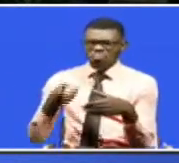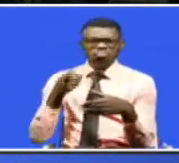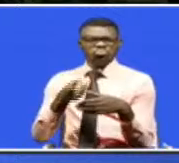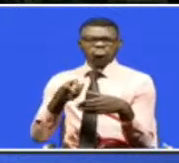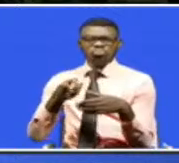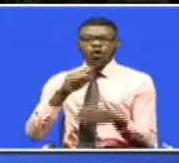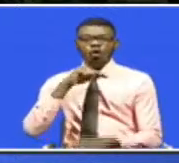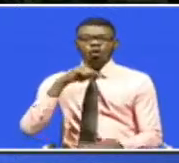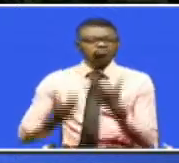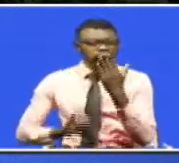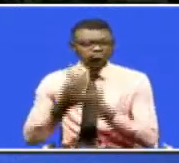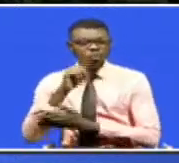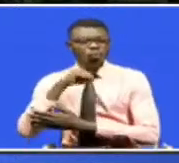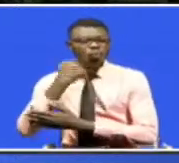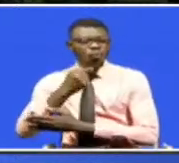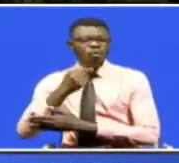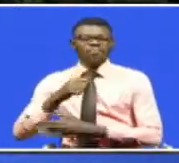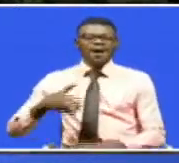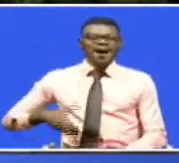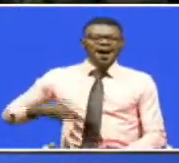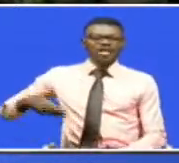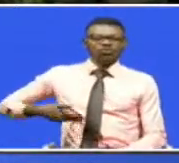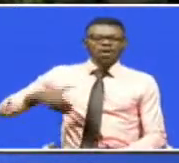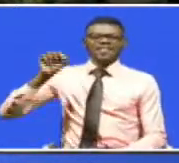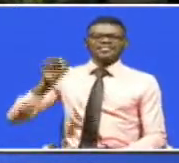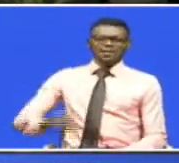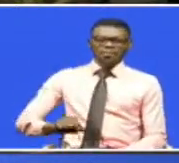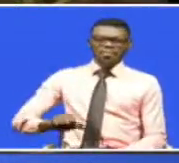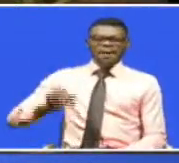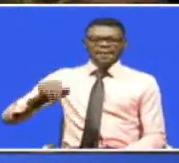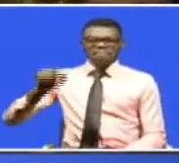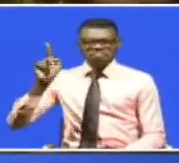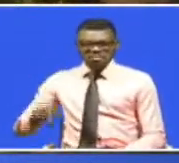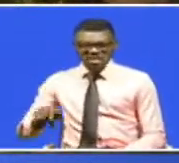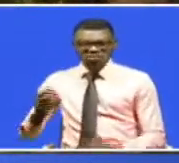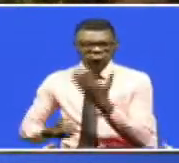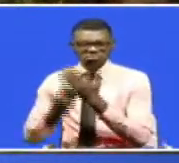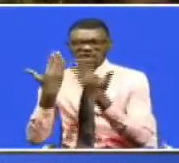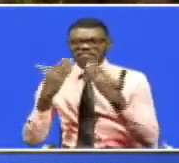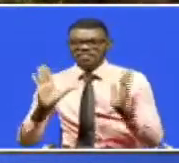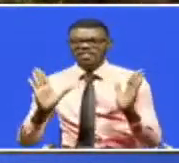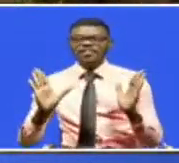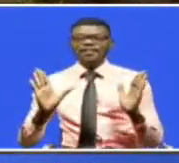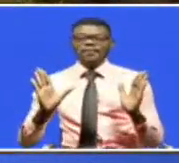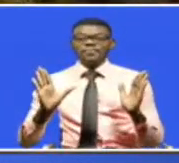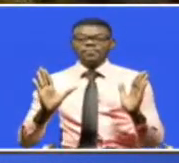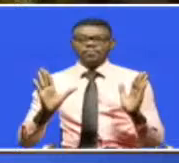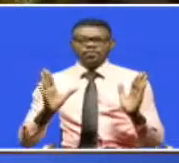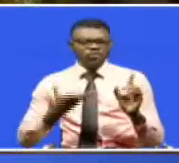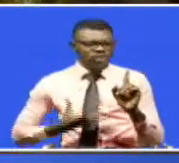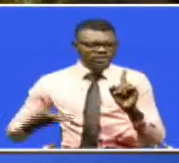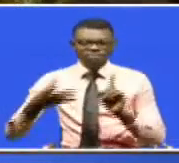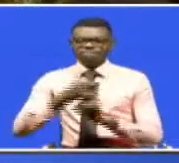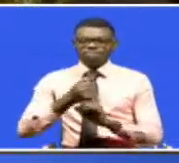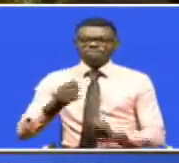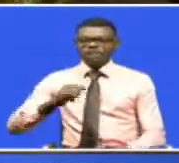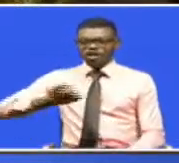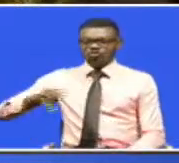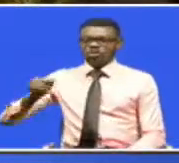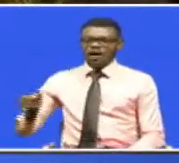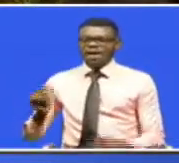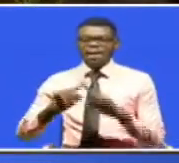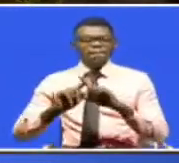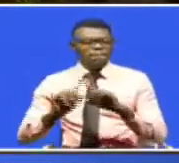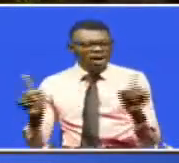kinahusishwa na mbunge wa Gatundu Kusini Moses Kuria, ni ambacho kimeweza kunyakua kiti hiki cha Juja. Lakini cha maana